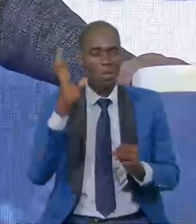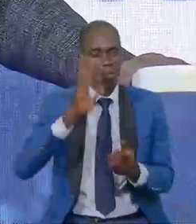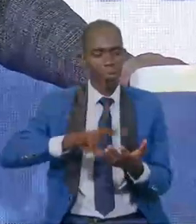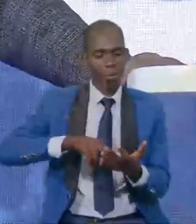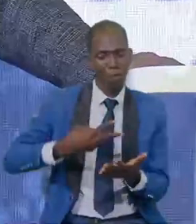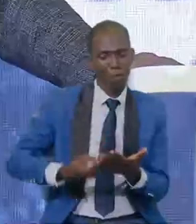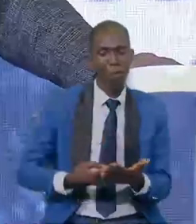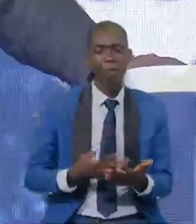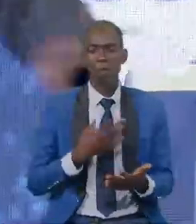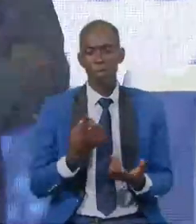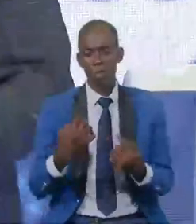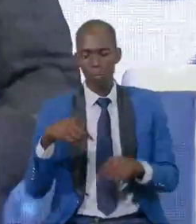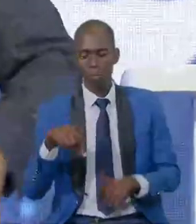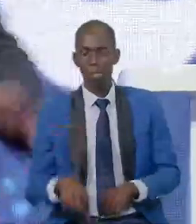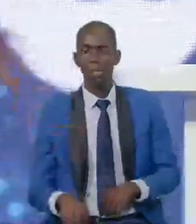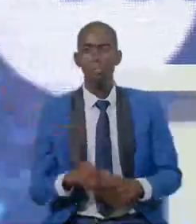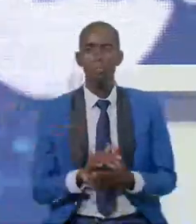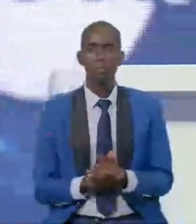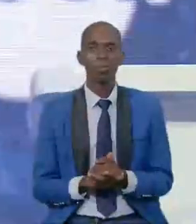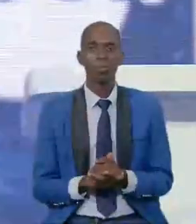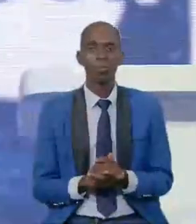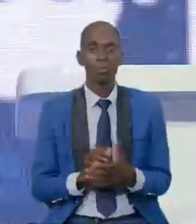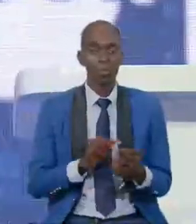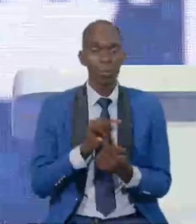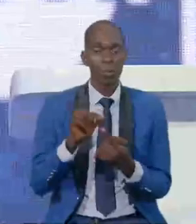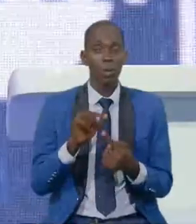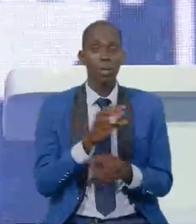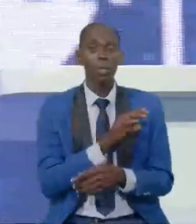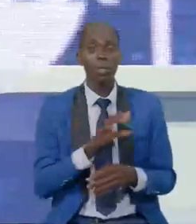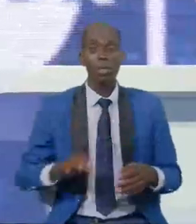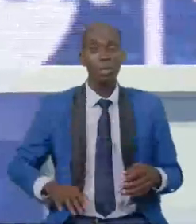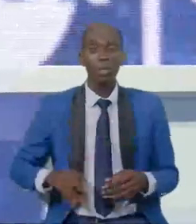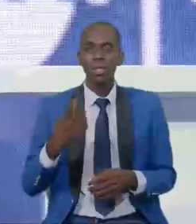tout autre pouvoir va s'écraser et se prosterner.